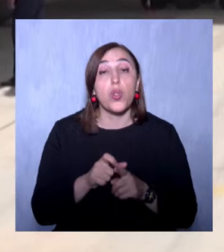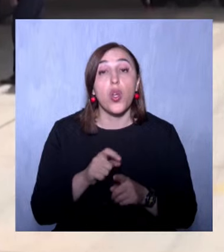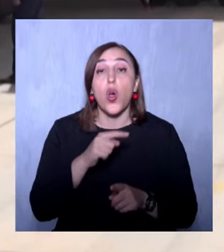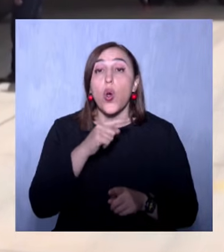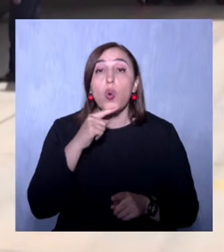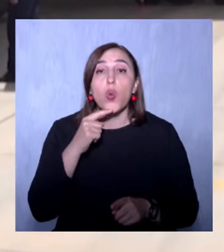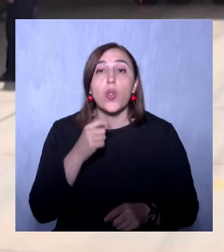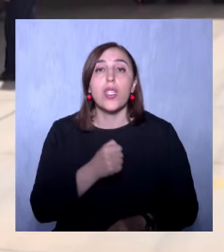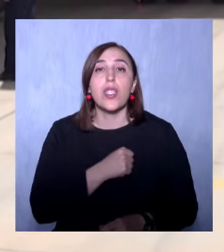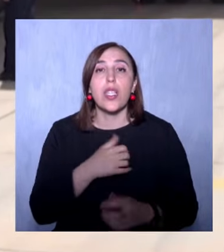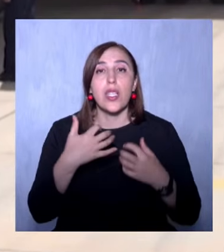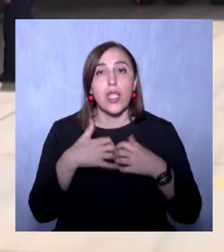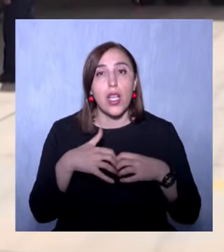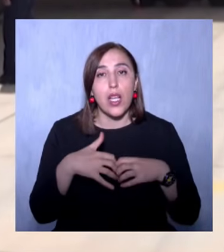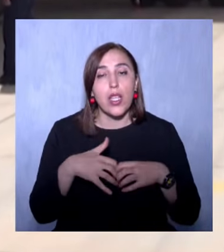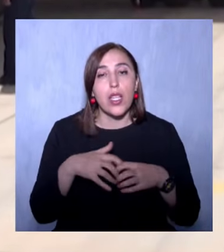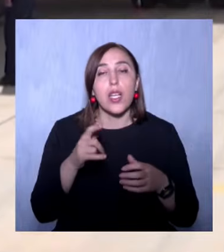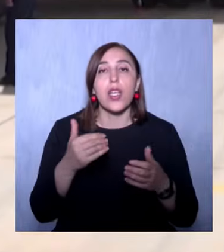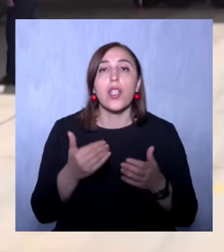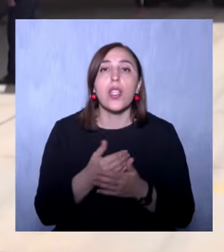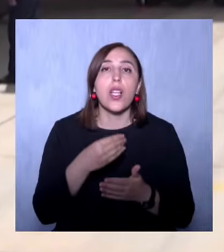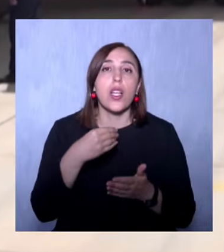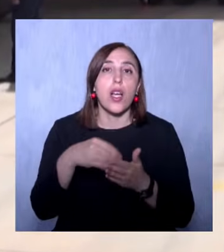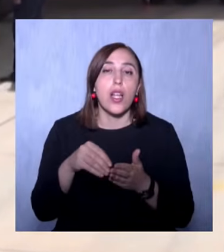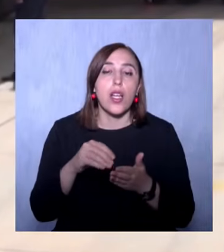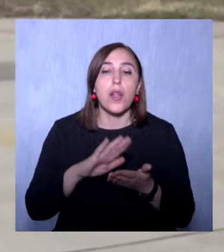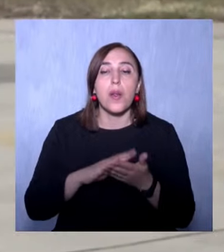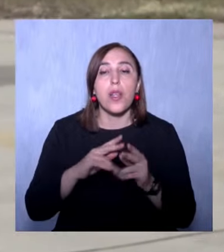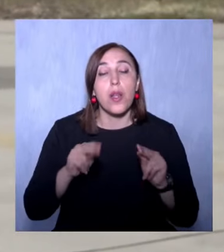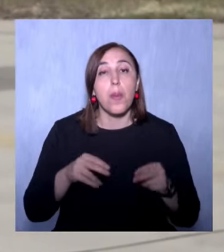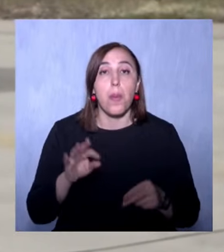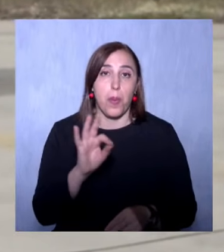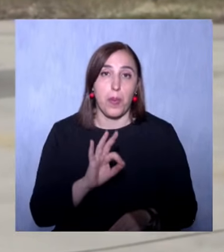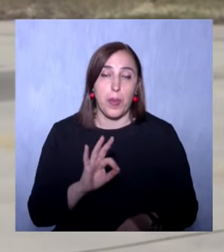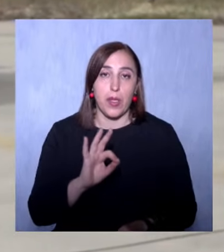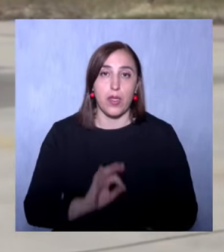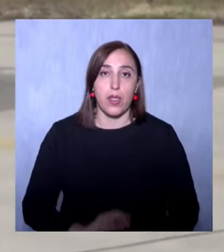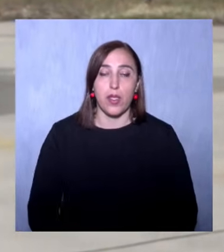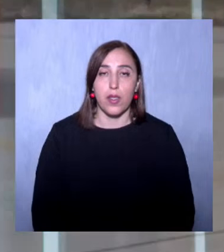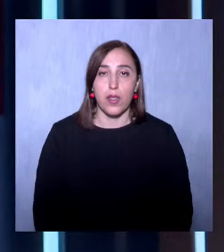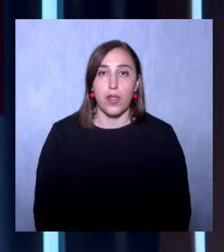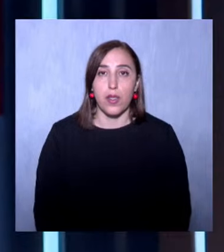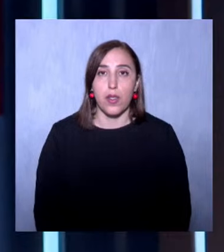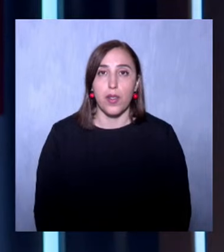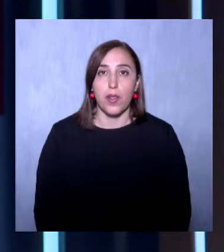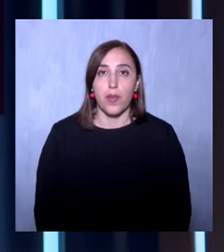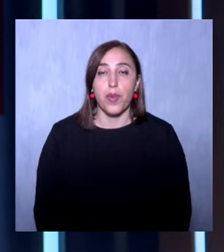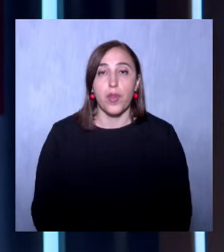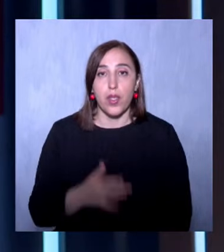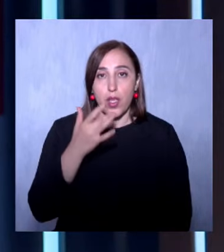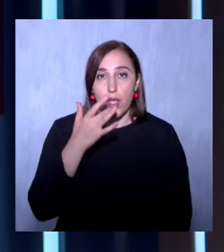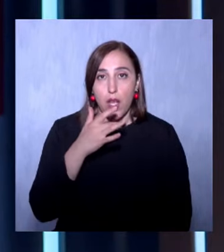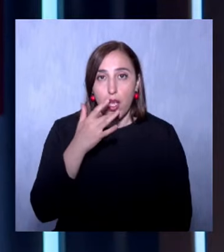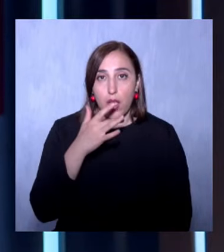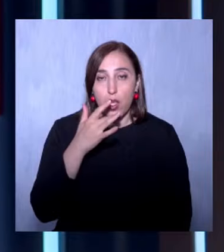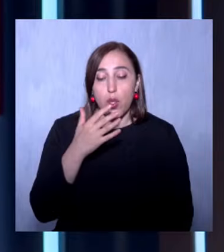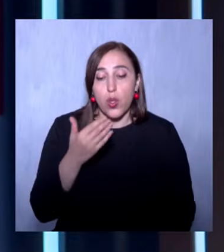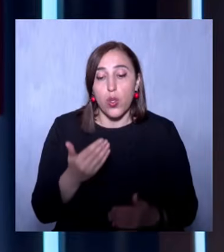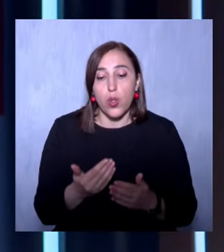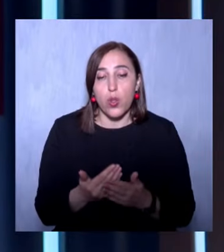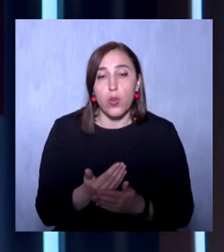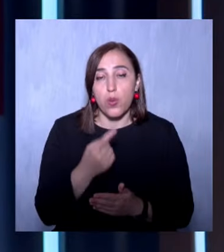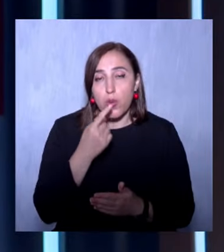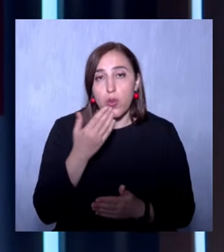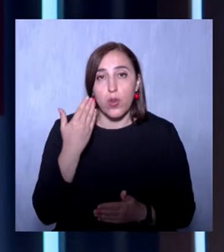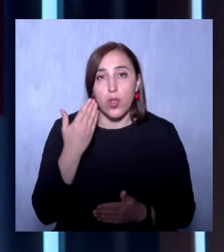ռուսական սպառազինության ձեռքբերման շուրջ նոր համաձայնագրի մասին է։ Միացյալ նահանգներն օրերս Նյու